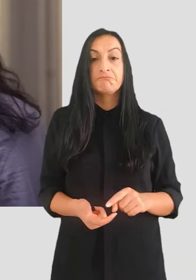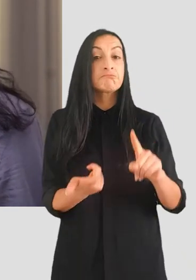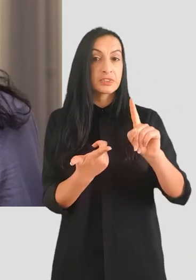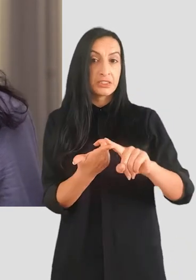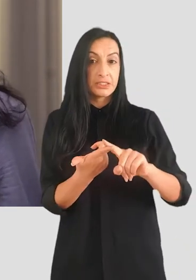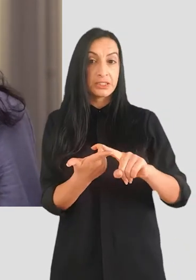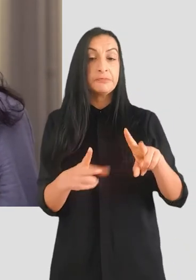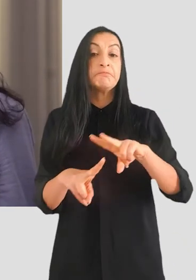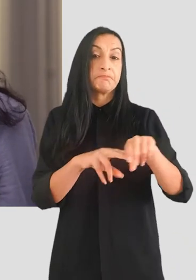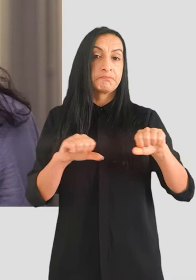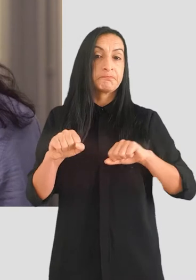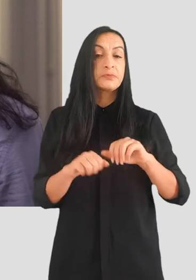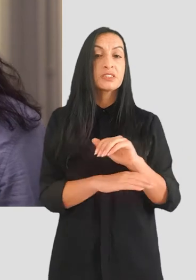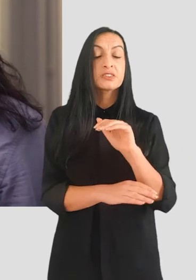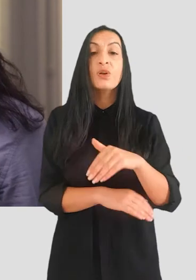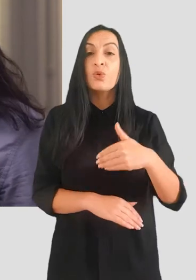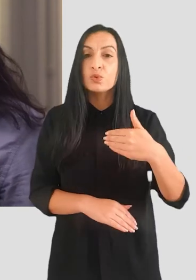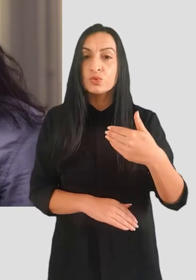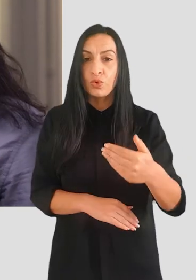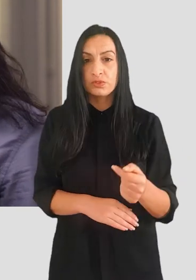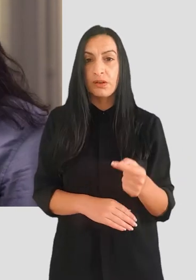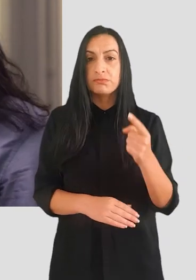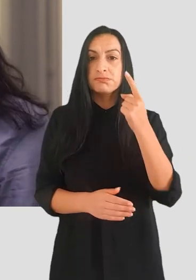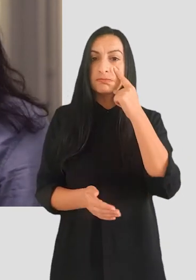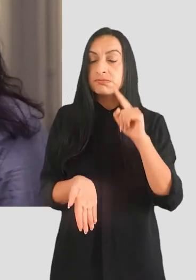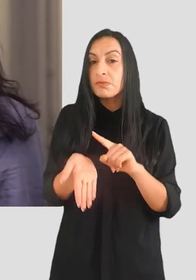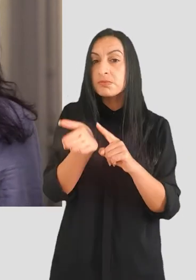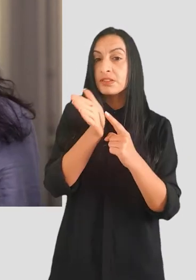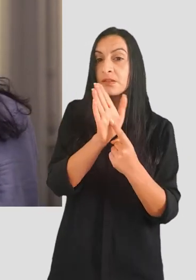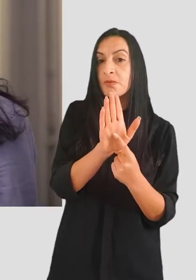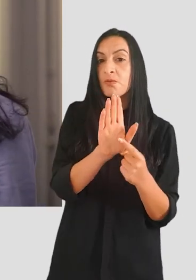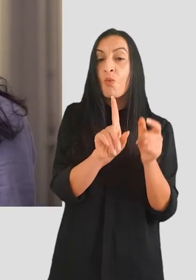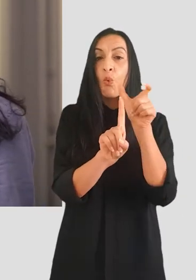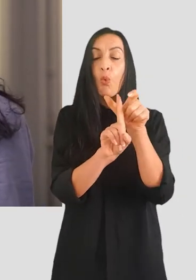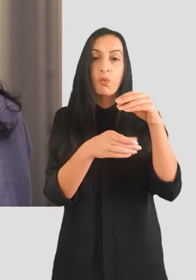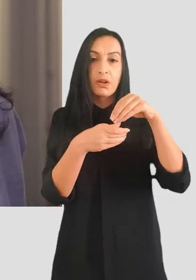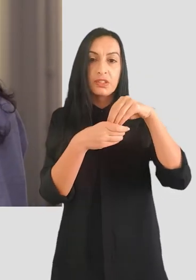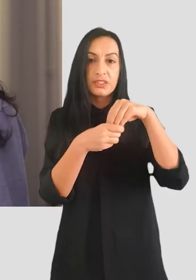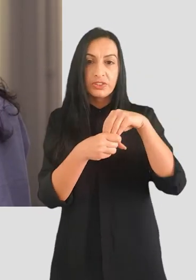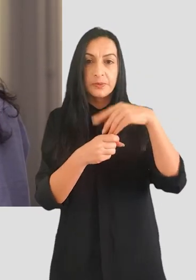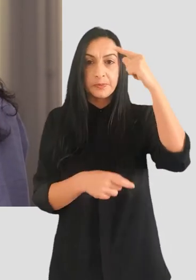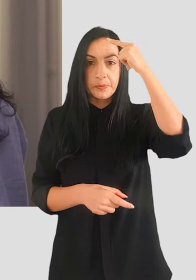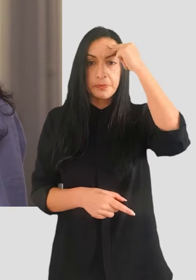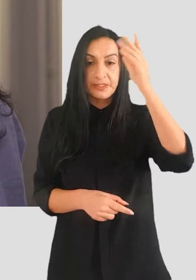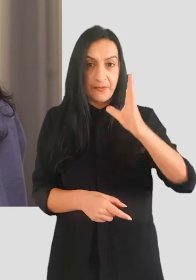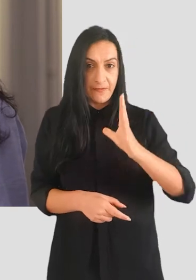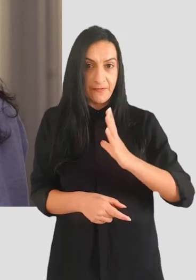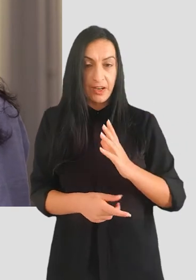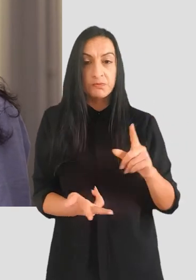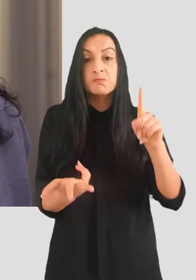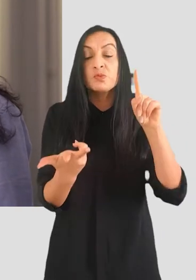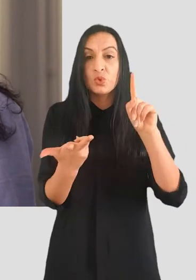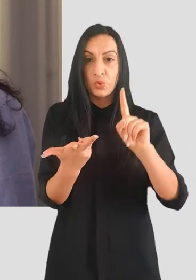alıyor. Dolayısıyla hukuki adım atmadan da hemen öncelikle delil koruma